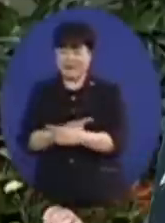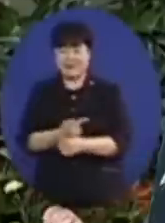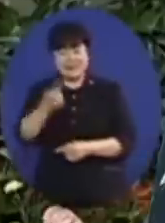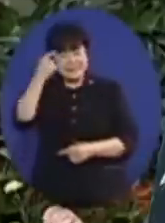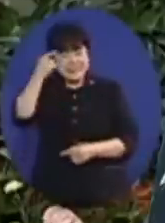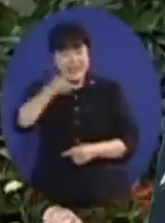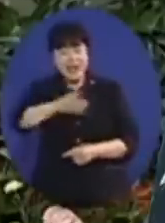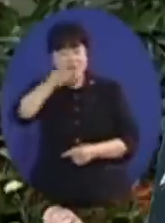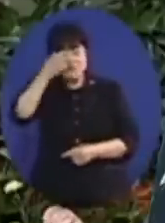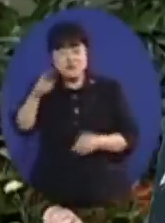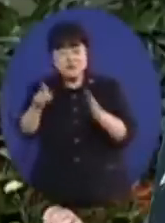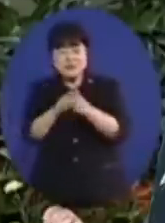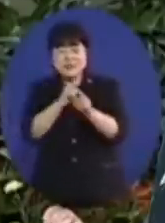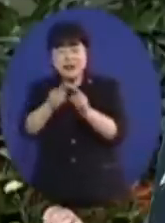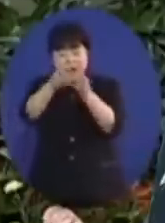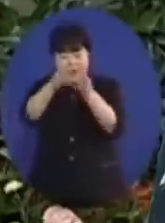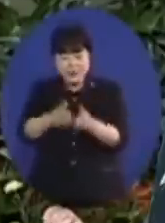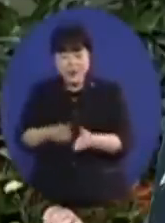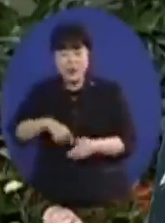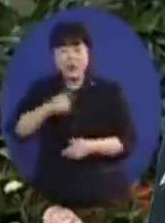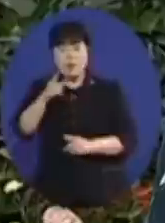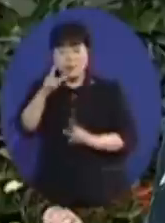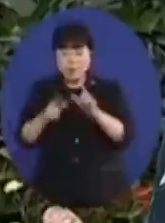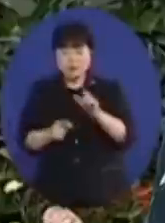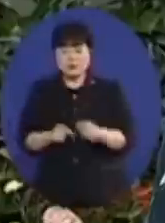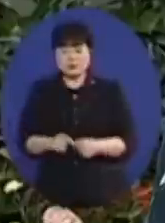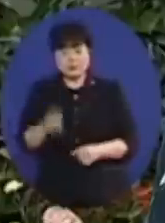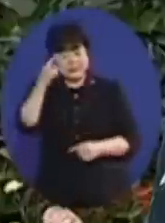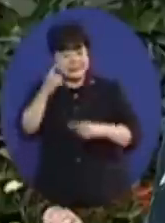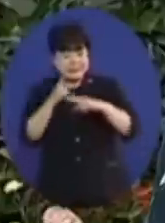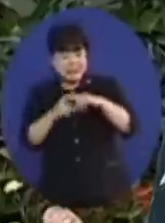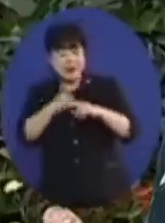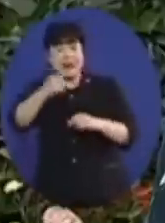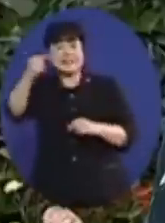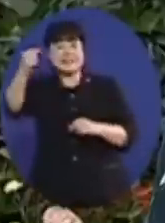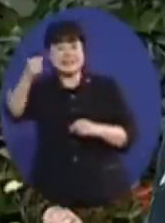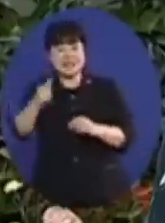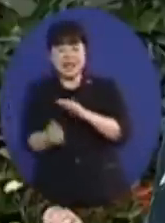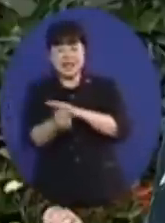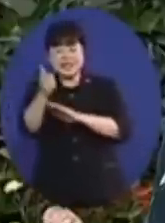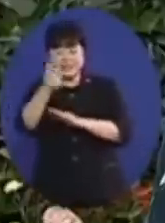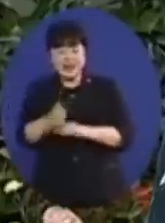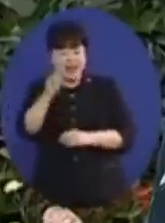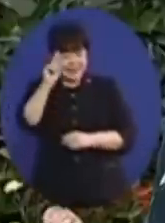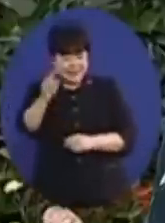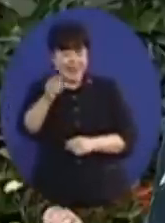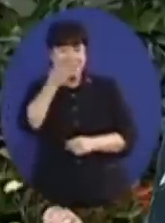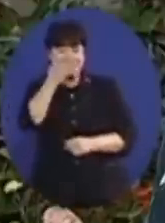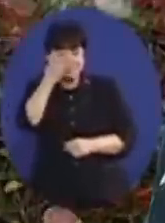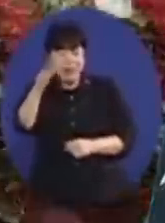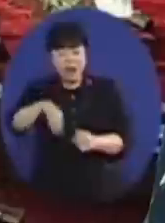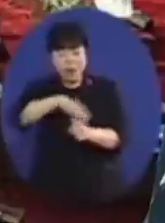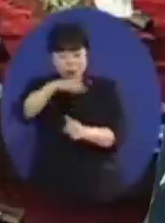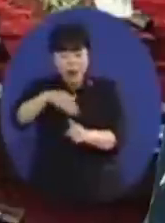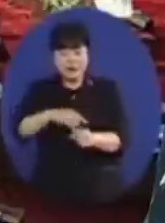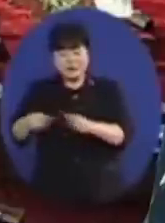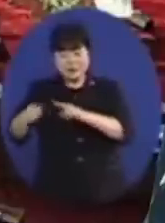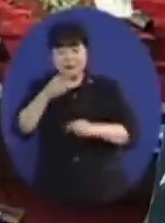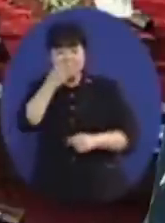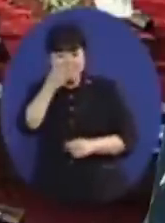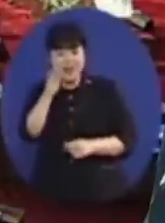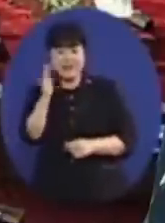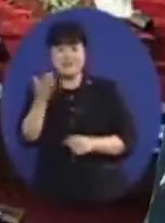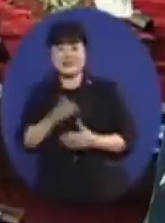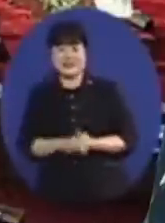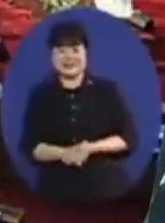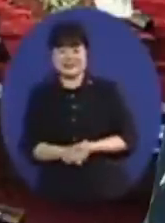꿈 믿음 말을 통해 우리의 자화상을 긍정적으로 가열되 우리는 희망찬 내일로 환경을 다스릴 수가 있는